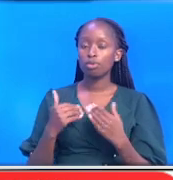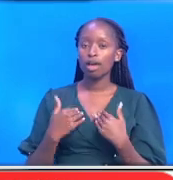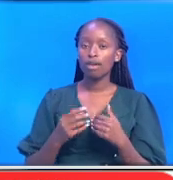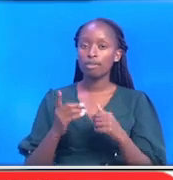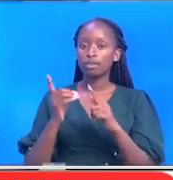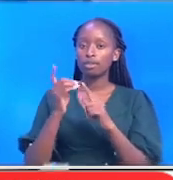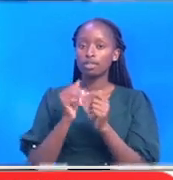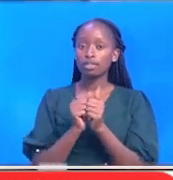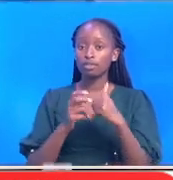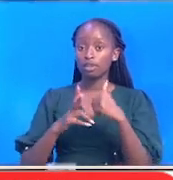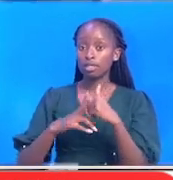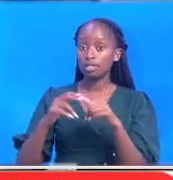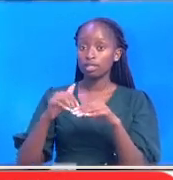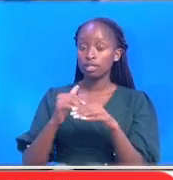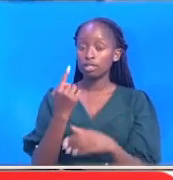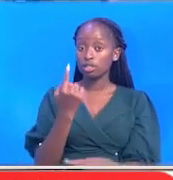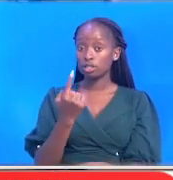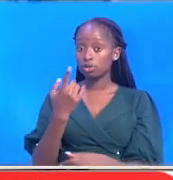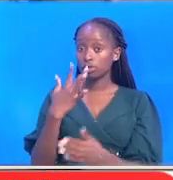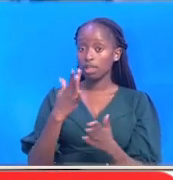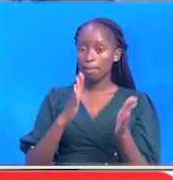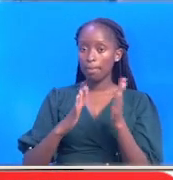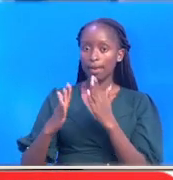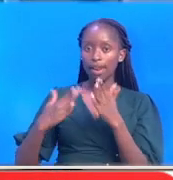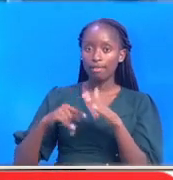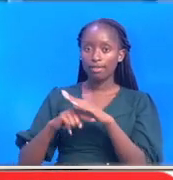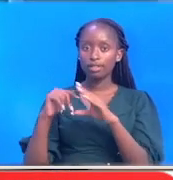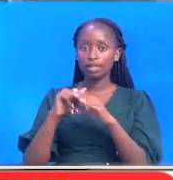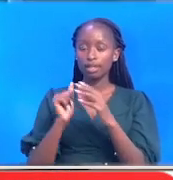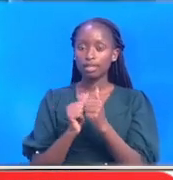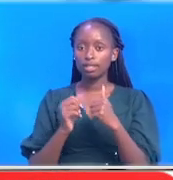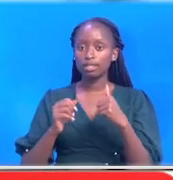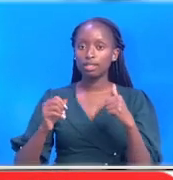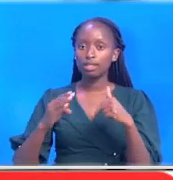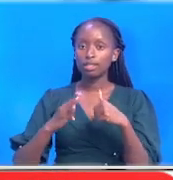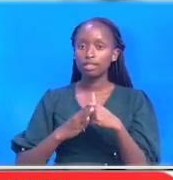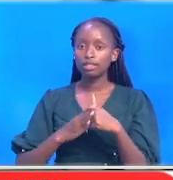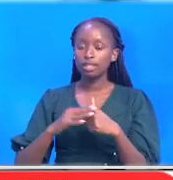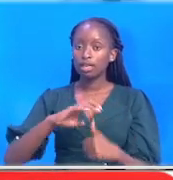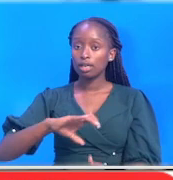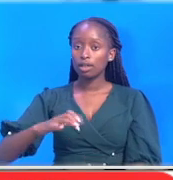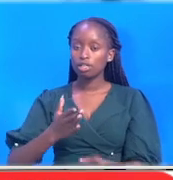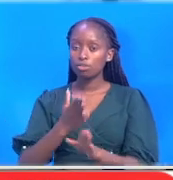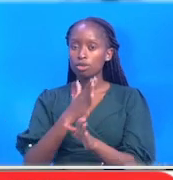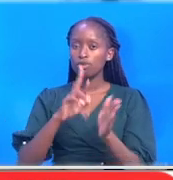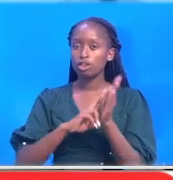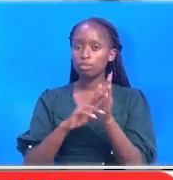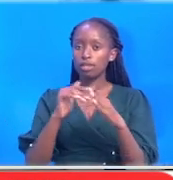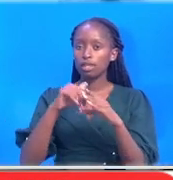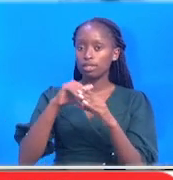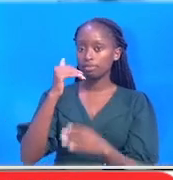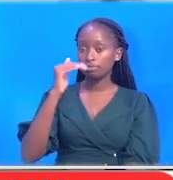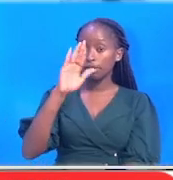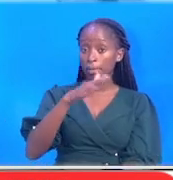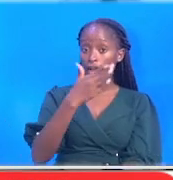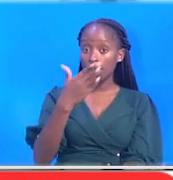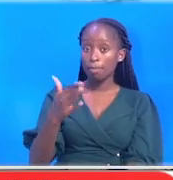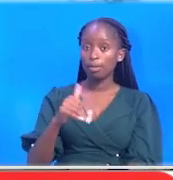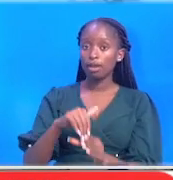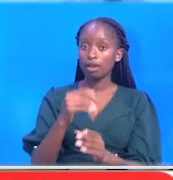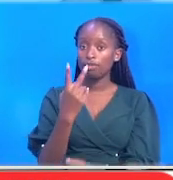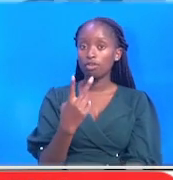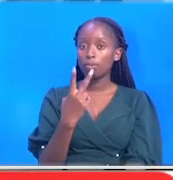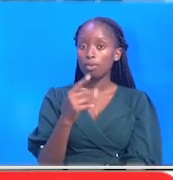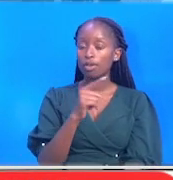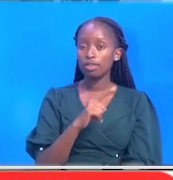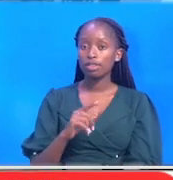mwezi wa Januari, na wanapania kuzuru kaunti 19 kabla ya kuwasilisha ripoti bungeni mwezi wa Februari. Wanachama wa kamati